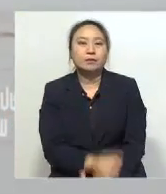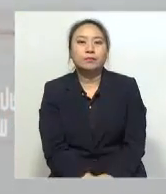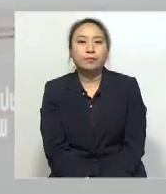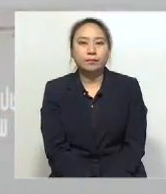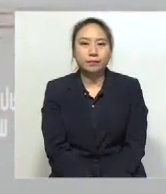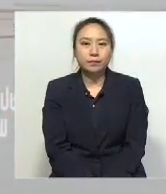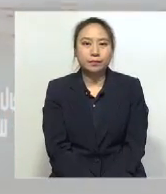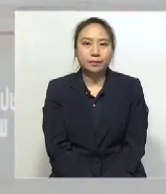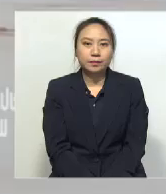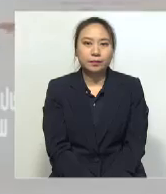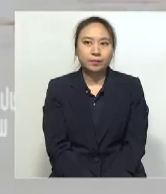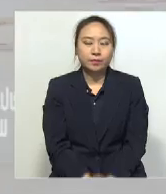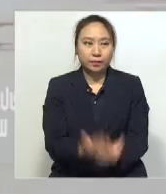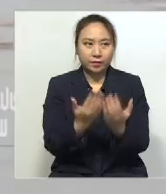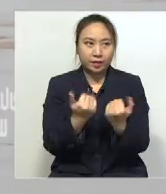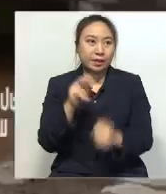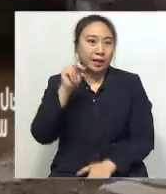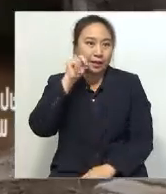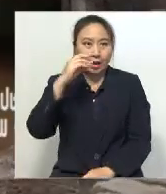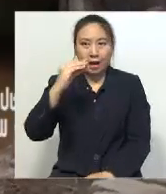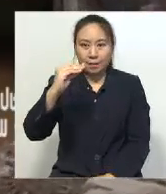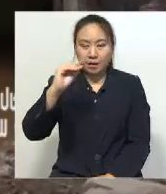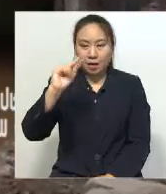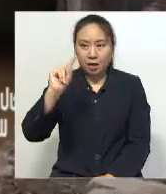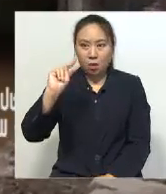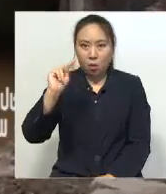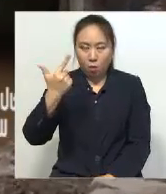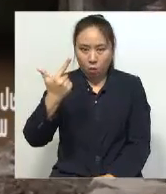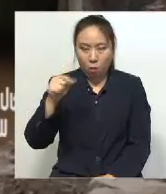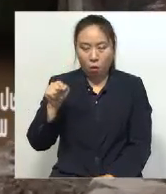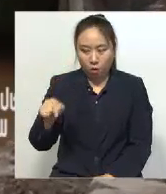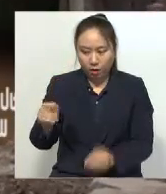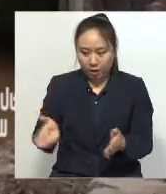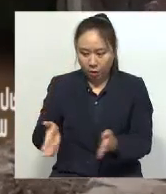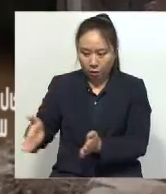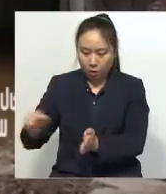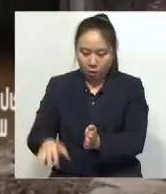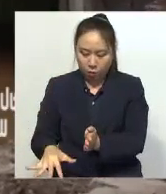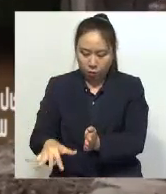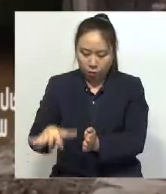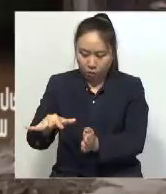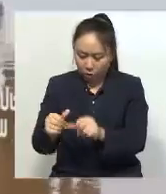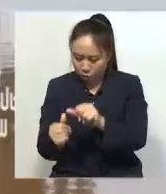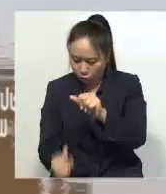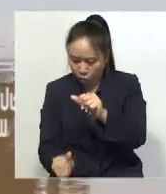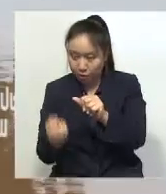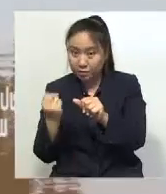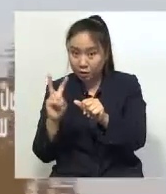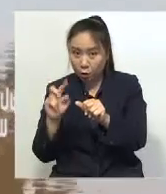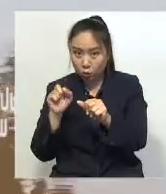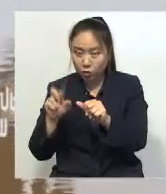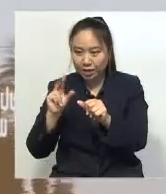ที่ส่น disconnectedหน้องคายอitel 12 เมตร 32